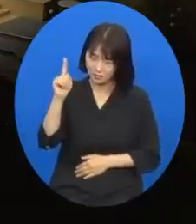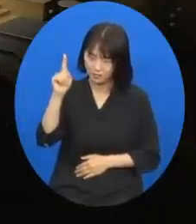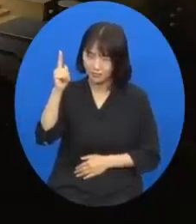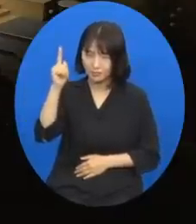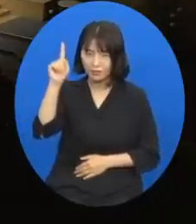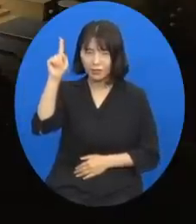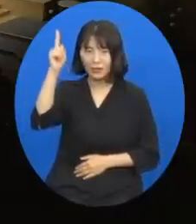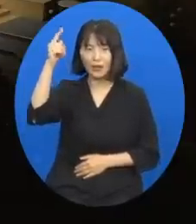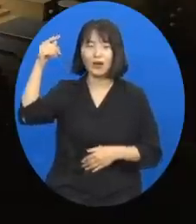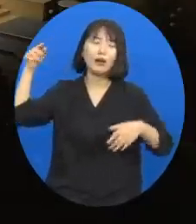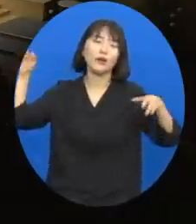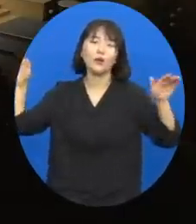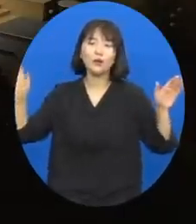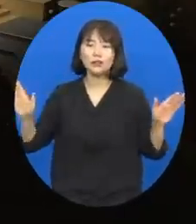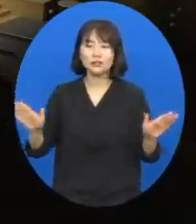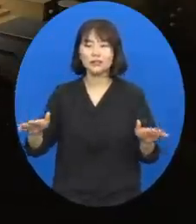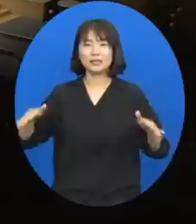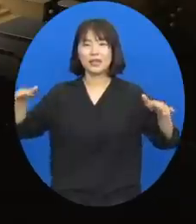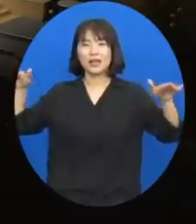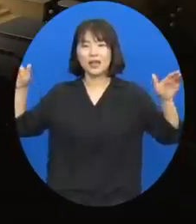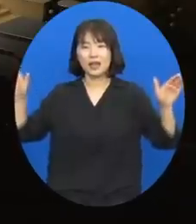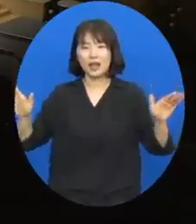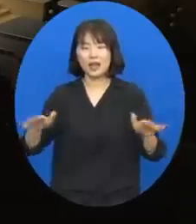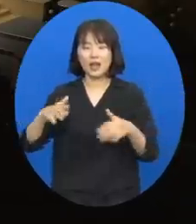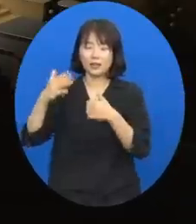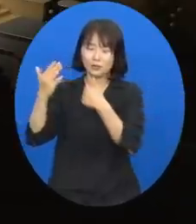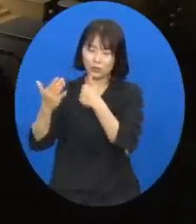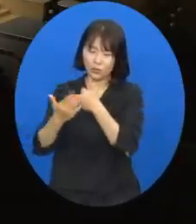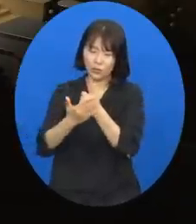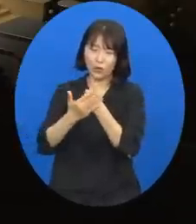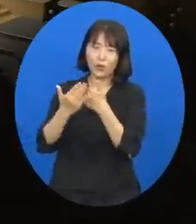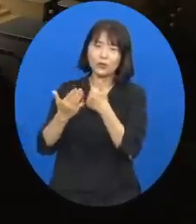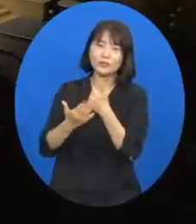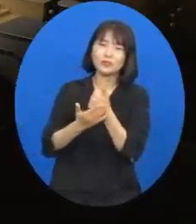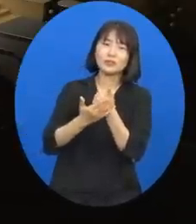woo woo woo